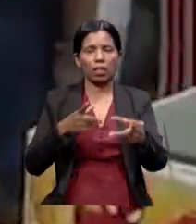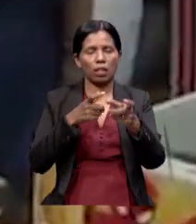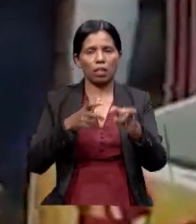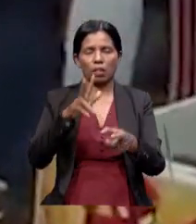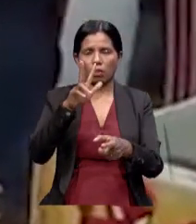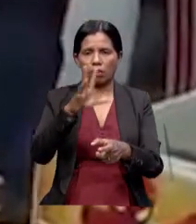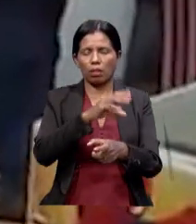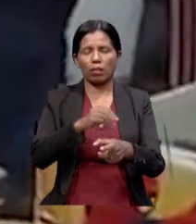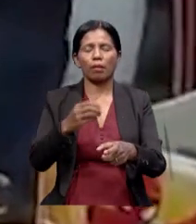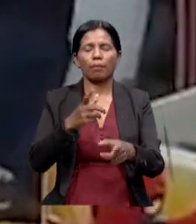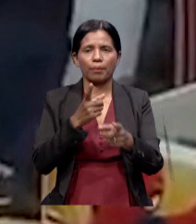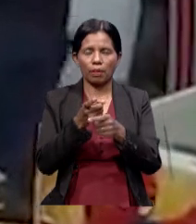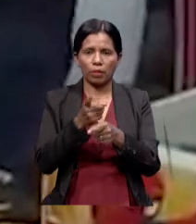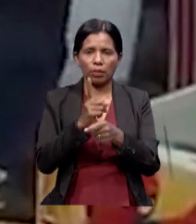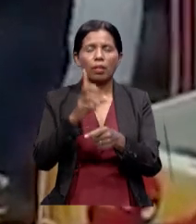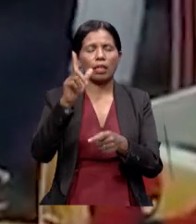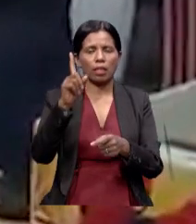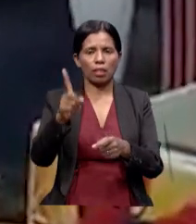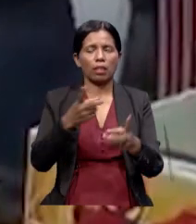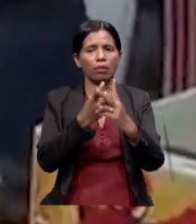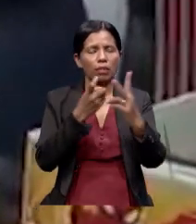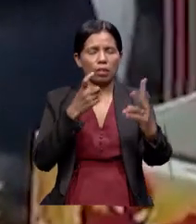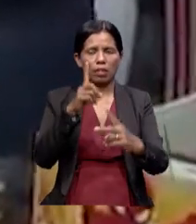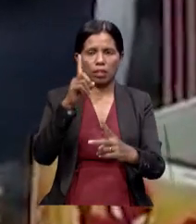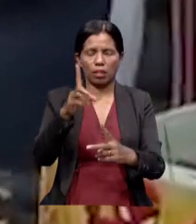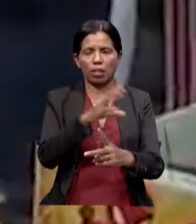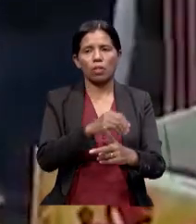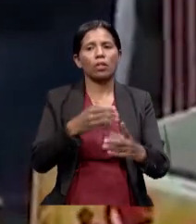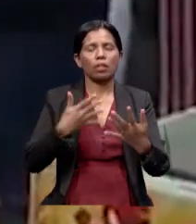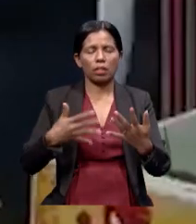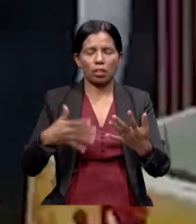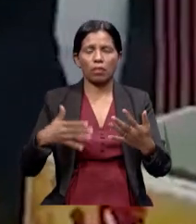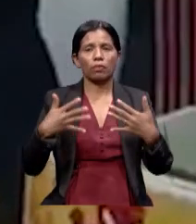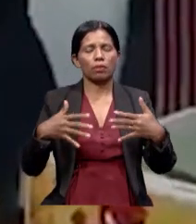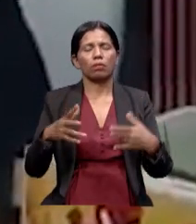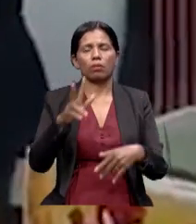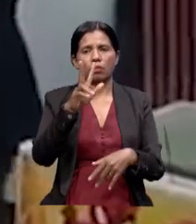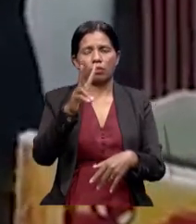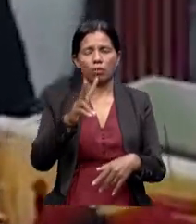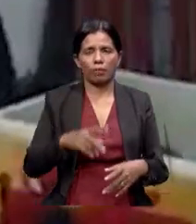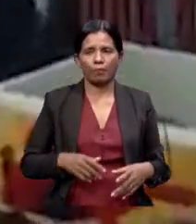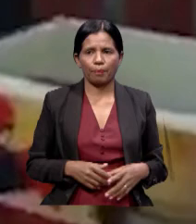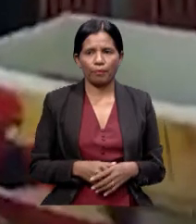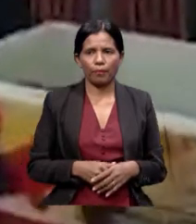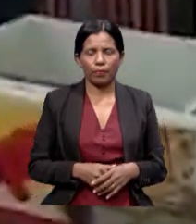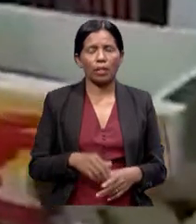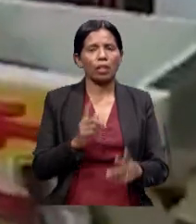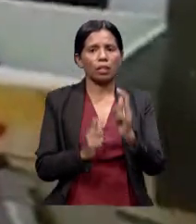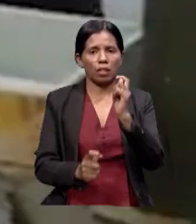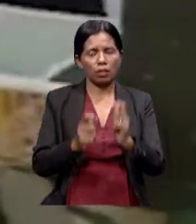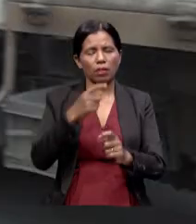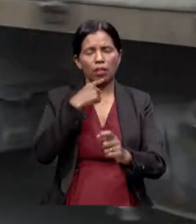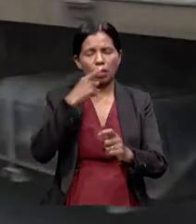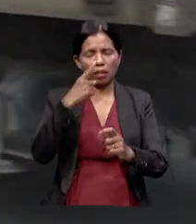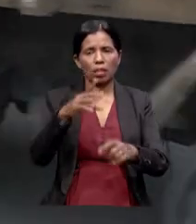lolontolu, pistola ida, kilat rama ida, homunisoens reingroresin. Maibet tribunal primeru instansia considera,